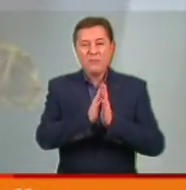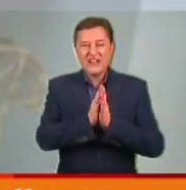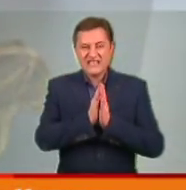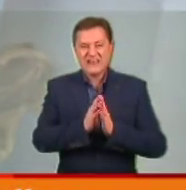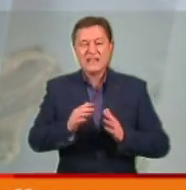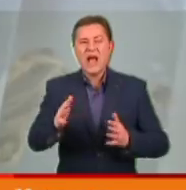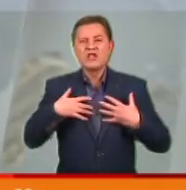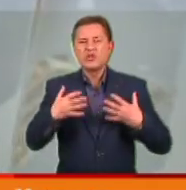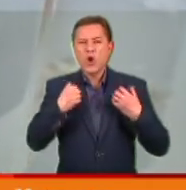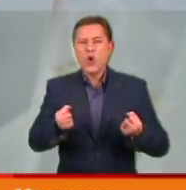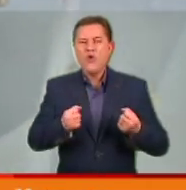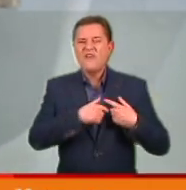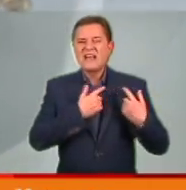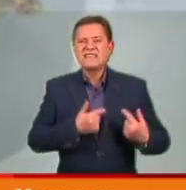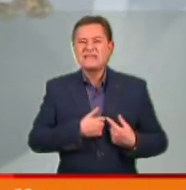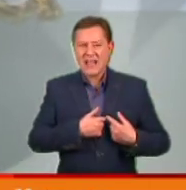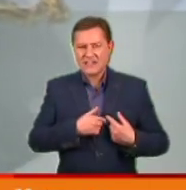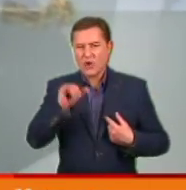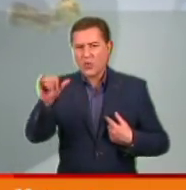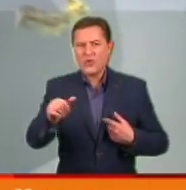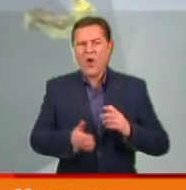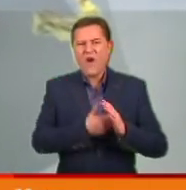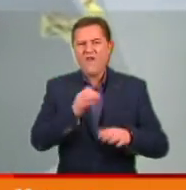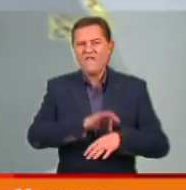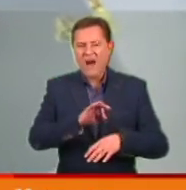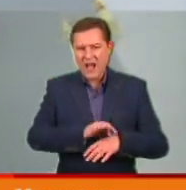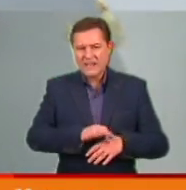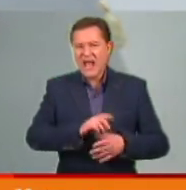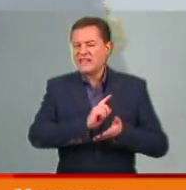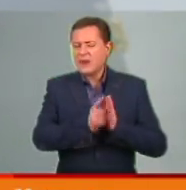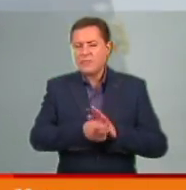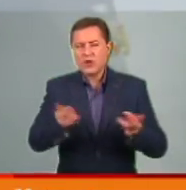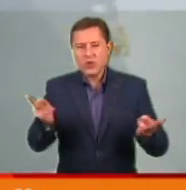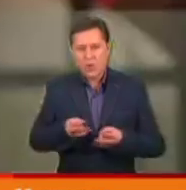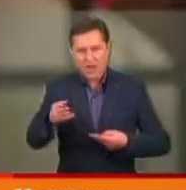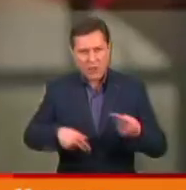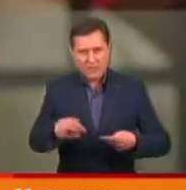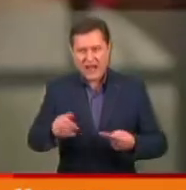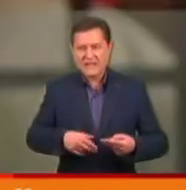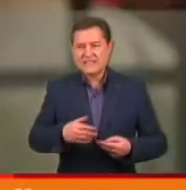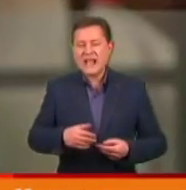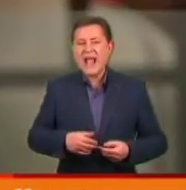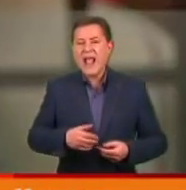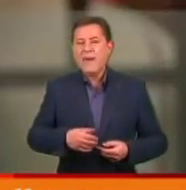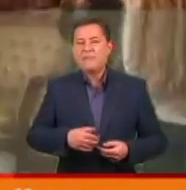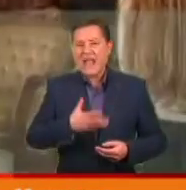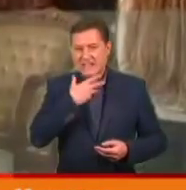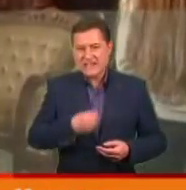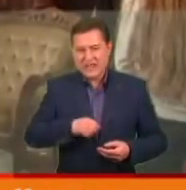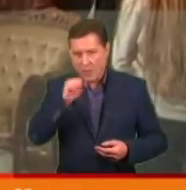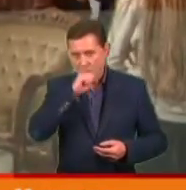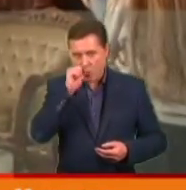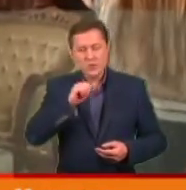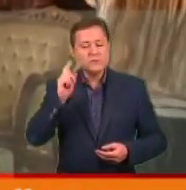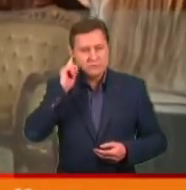попросила здорове сердечко. У неї вроджена вада, потрібна термінова операція. Дід Мороз її бажання почув. Дід Морозом